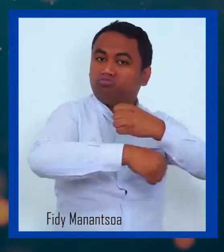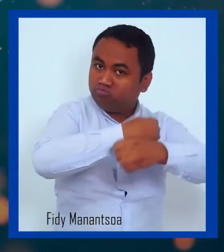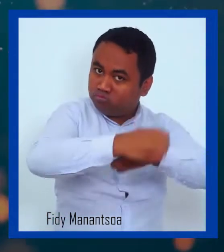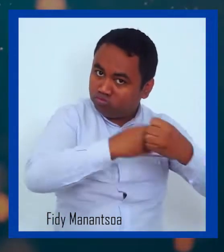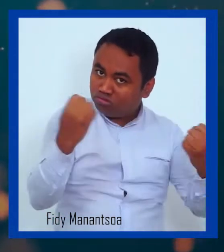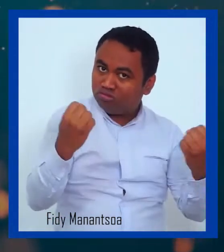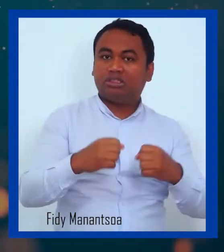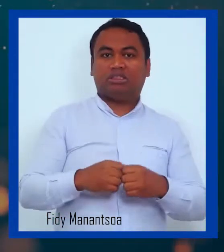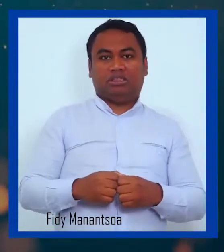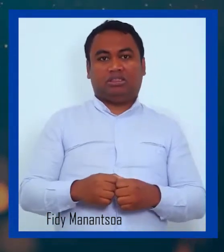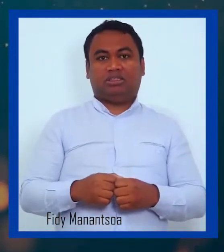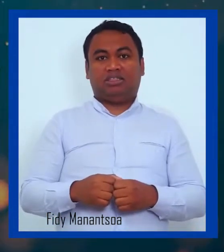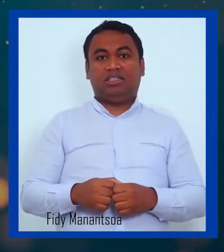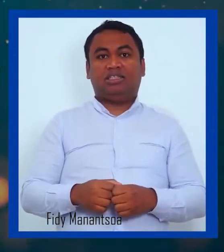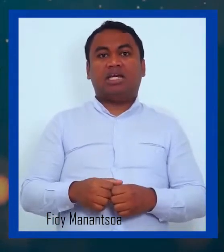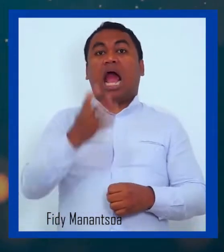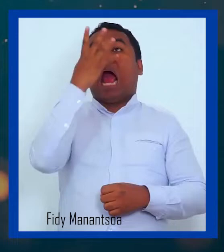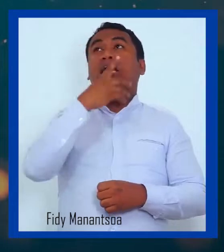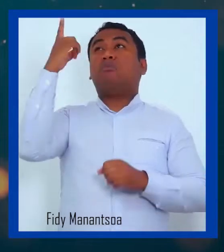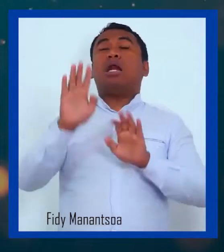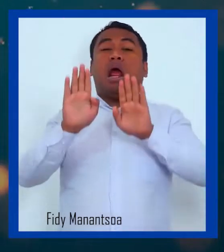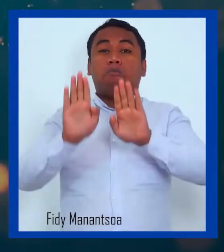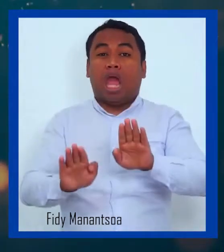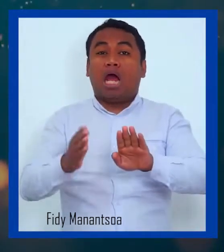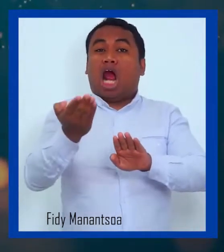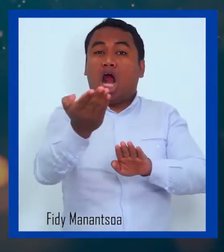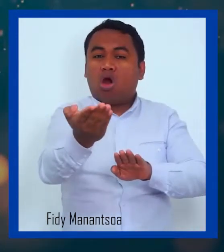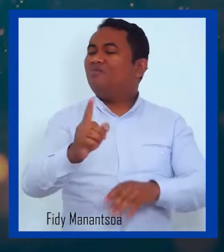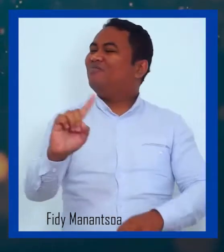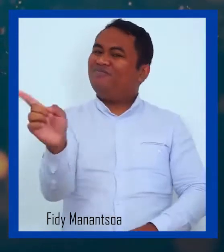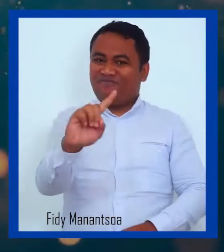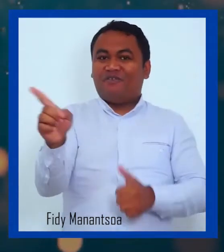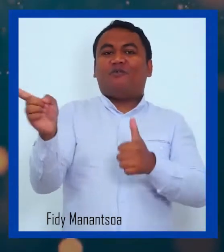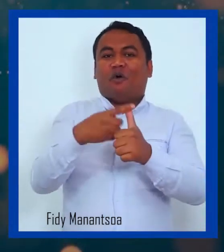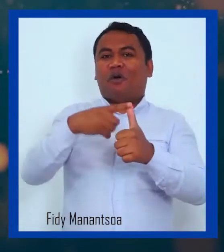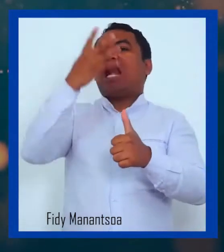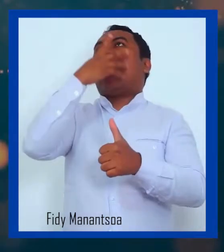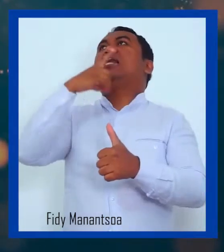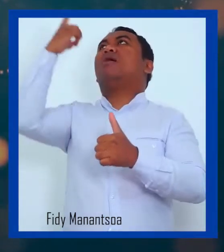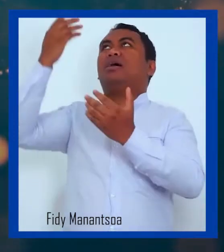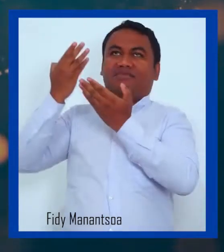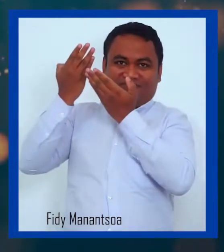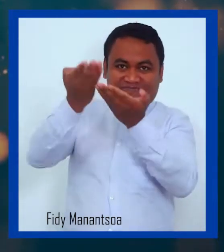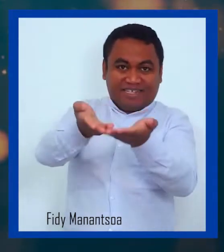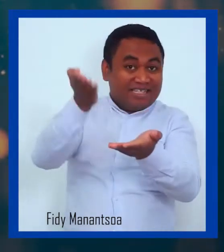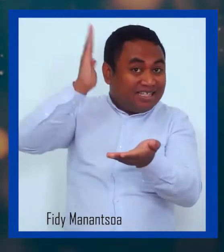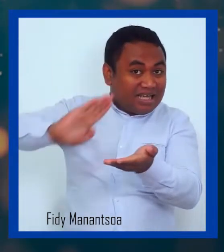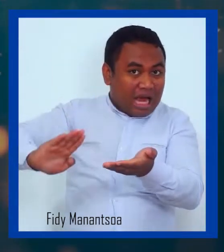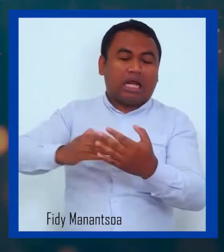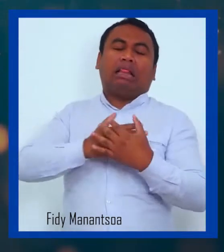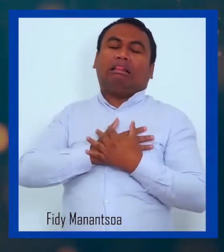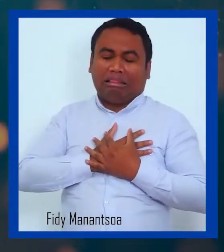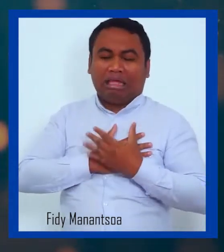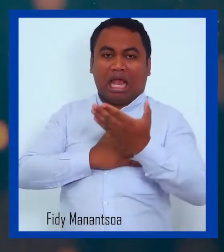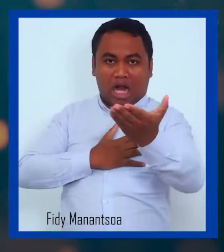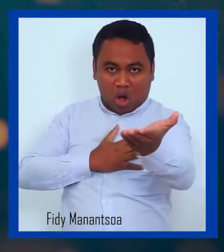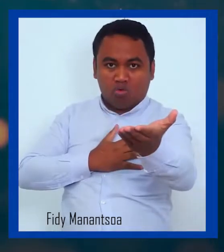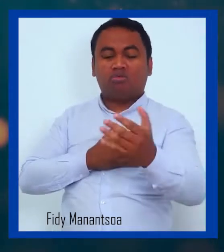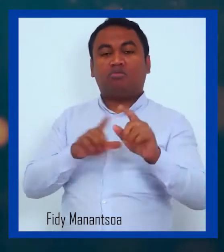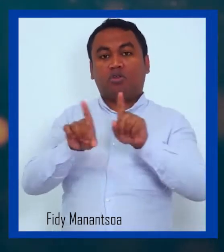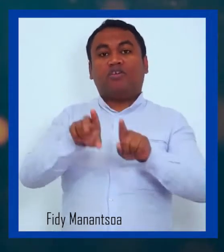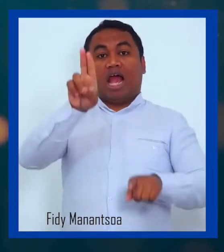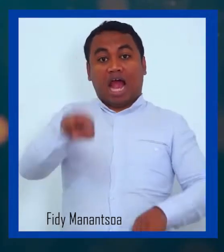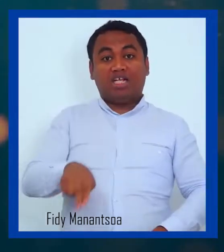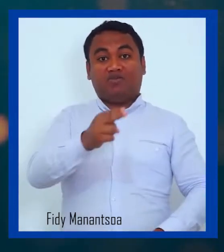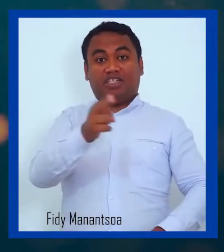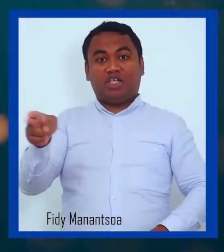niandry ianao akory Andriamanitra dia efa nandefa sady ny fanavotana sy ny famonjenanao satria tianao izy. Satria tianao izy. Ary izay